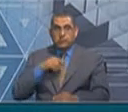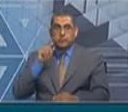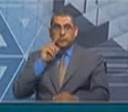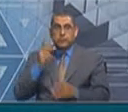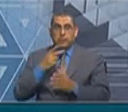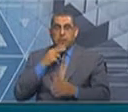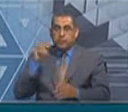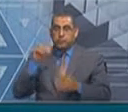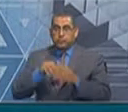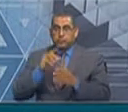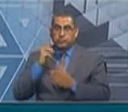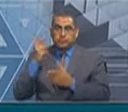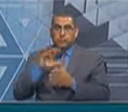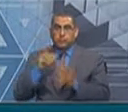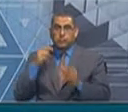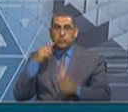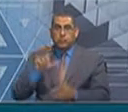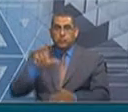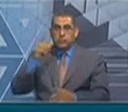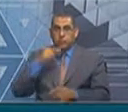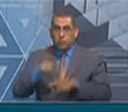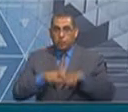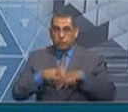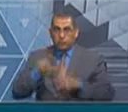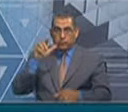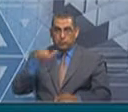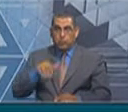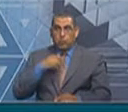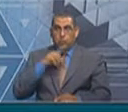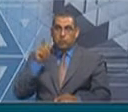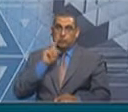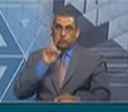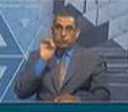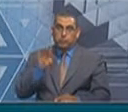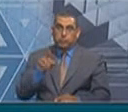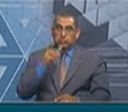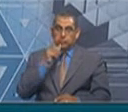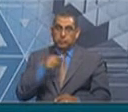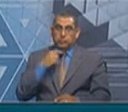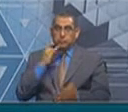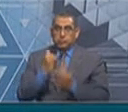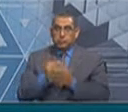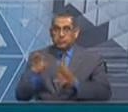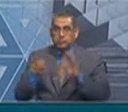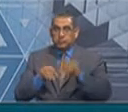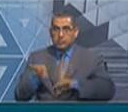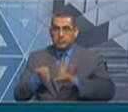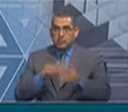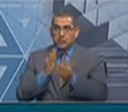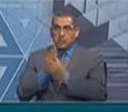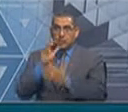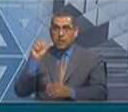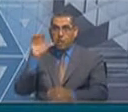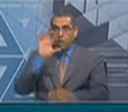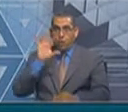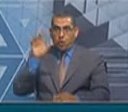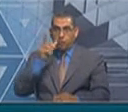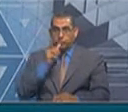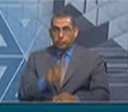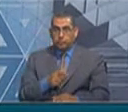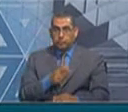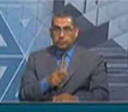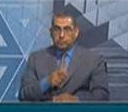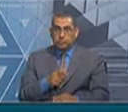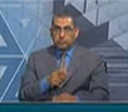في البلاد وفاز فيها ألكسندر لوكاشينكو. في غضون ذلك قال منسق السياسة الخارجية في الاتحاد الأوروبي جوزيب